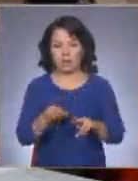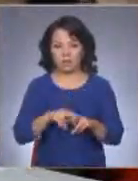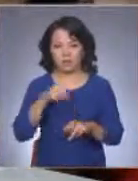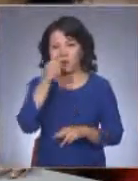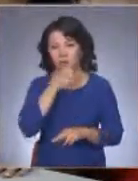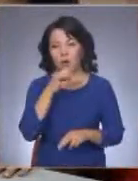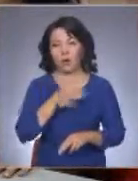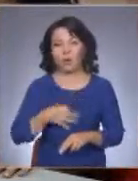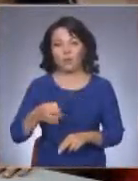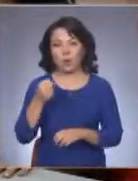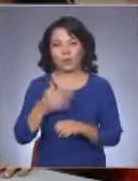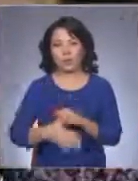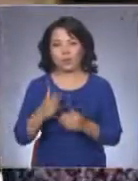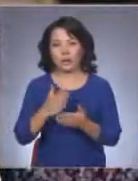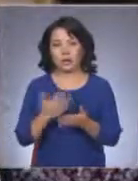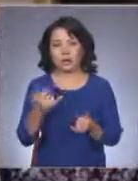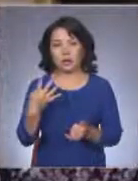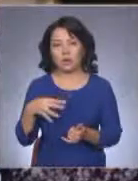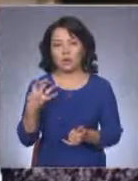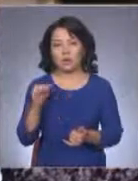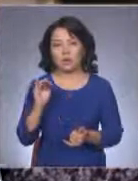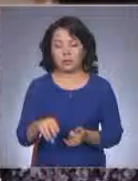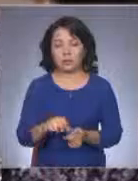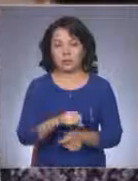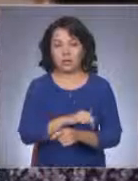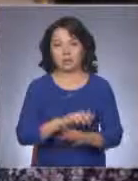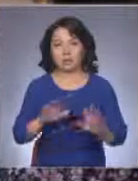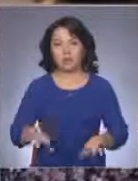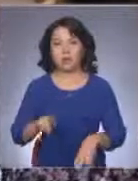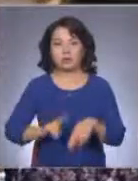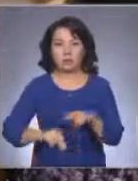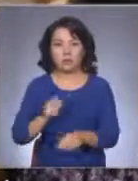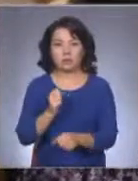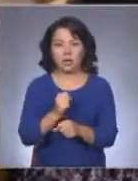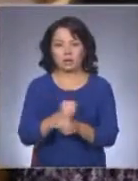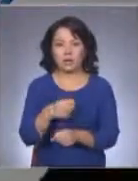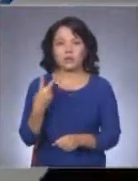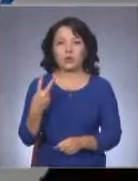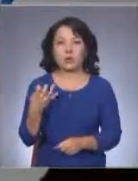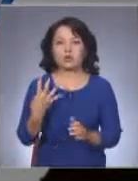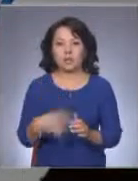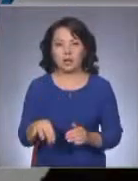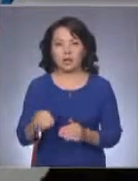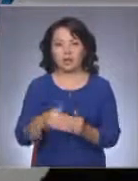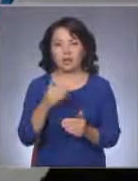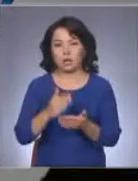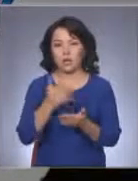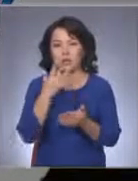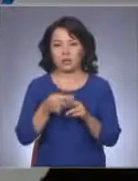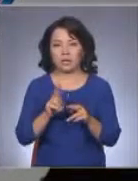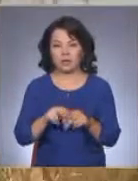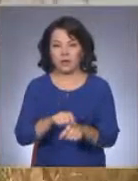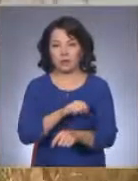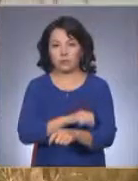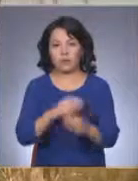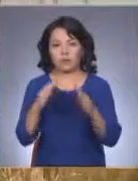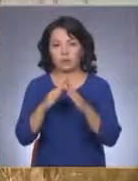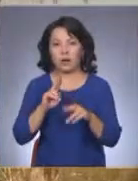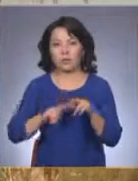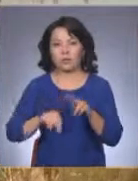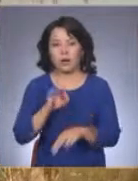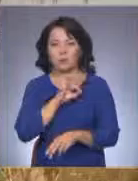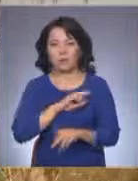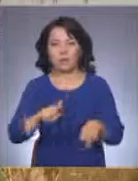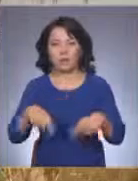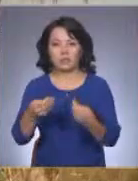облыс орталығында жалпы аумағы 44 мың шаршы метр үй салынса, биыл облыс бойынша 240 мың шаршы метр баспана